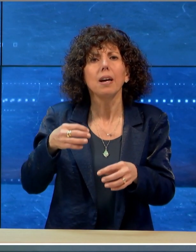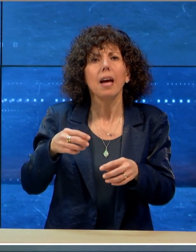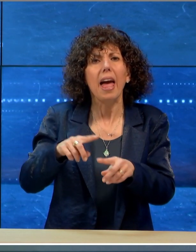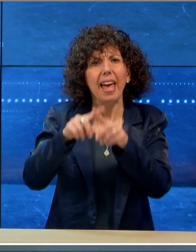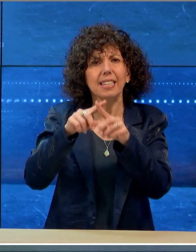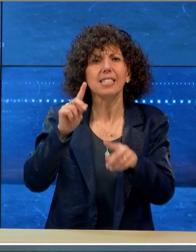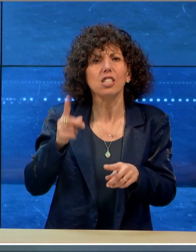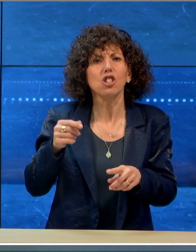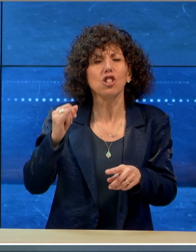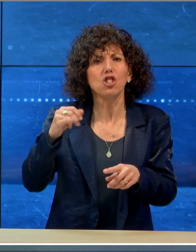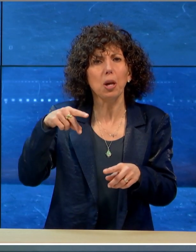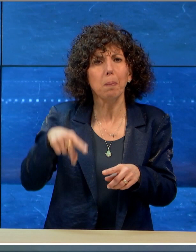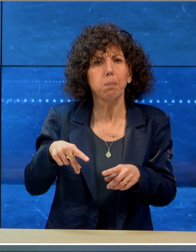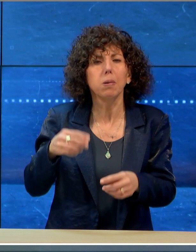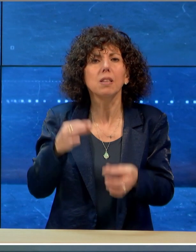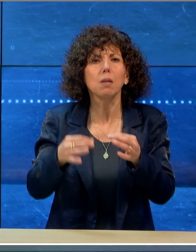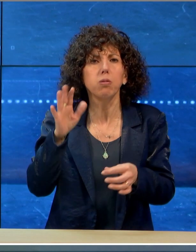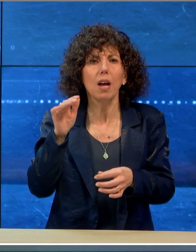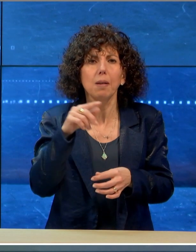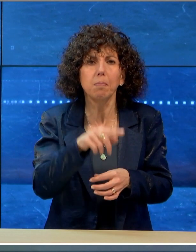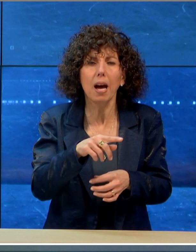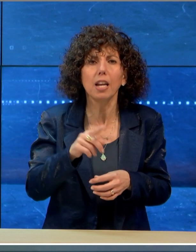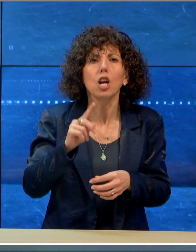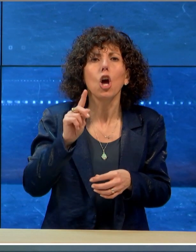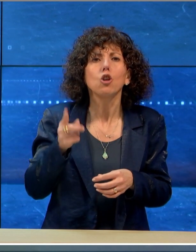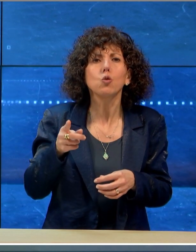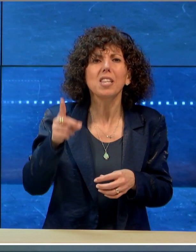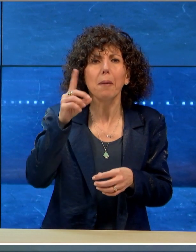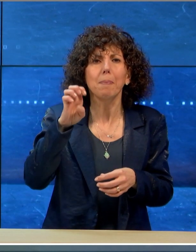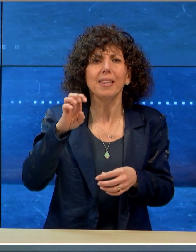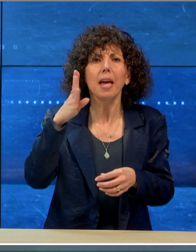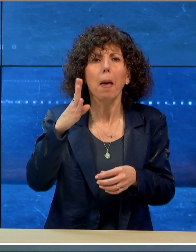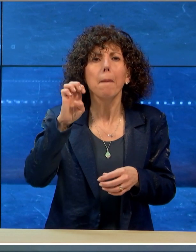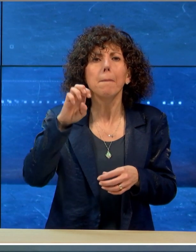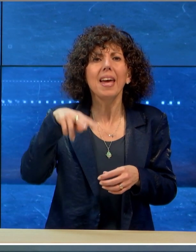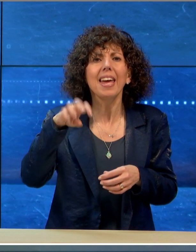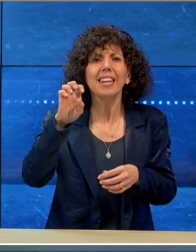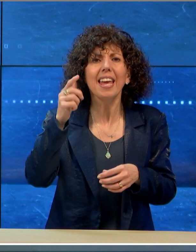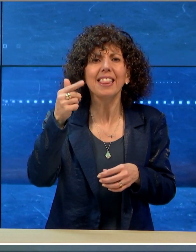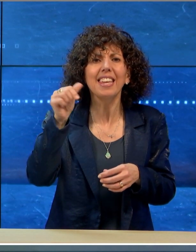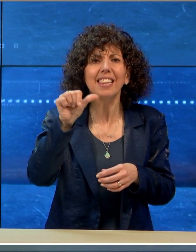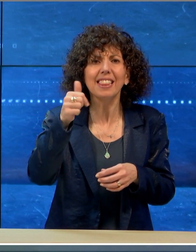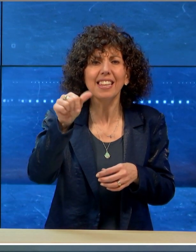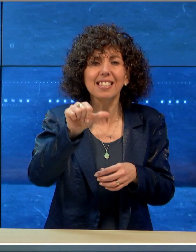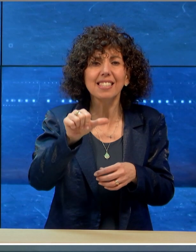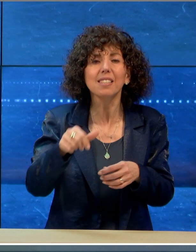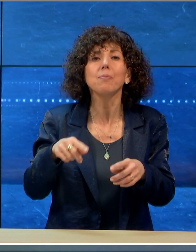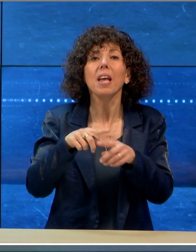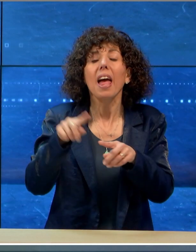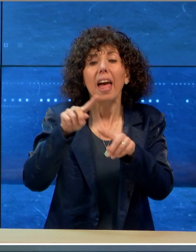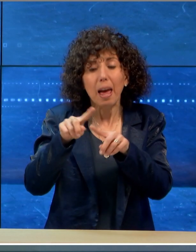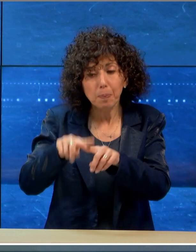Jeep Scusate del tribunale di Bari Giuseppe De Benedictis e nei confronti dell'ex